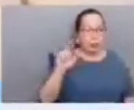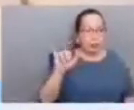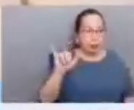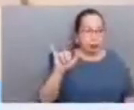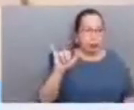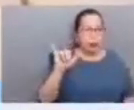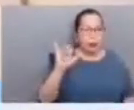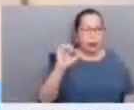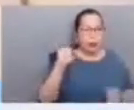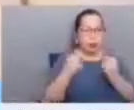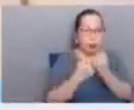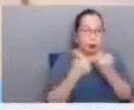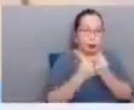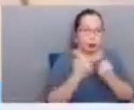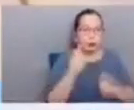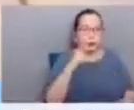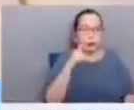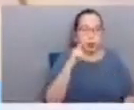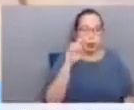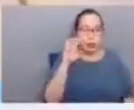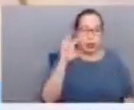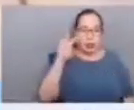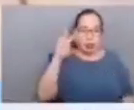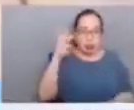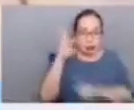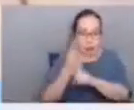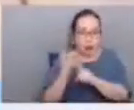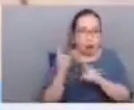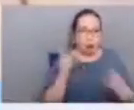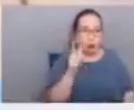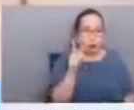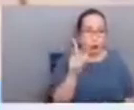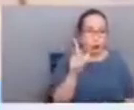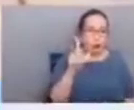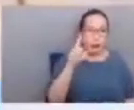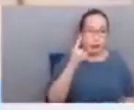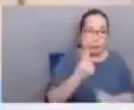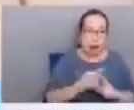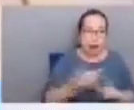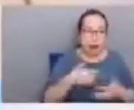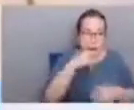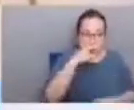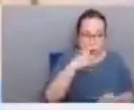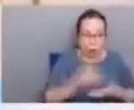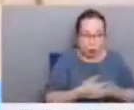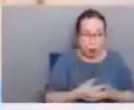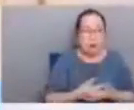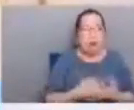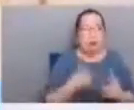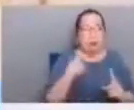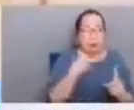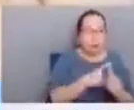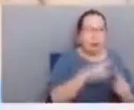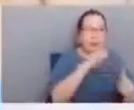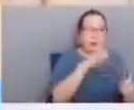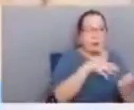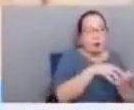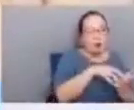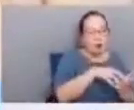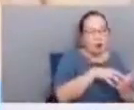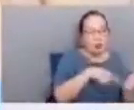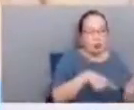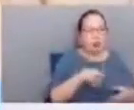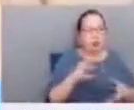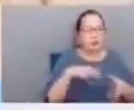GSIS multi-purpose loan, yung tinatawag na GSIS MPLD? At ano daw po yung pinagkaiba nito sa regular